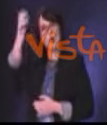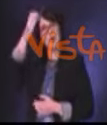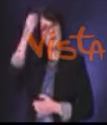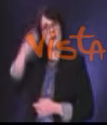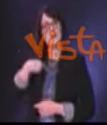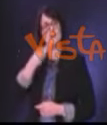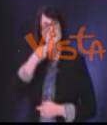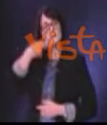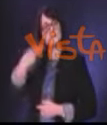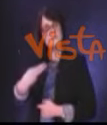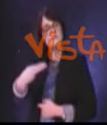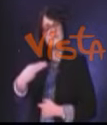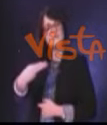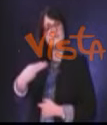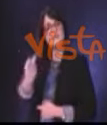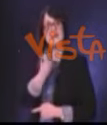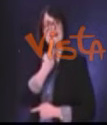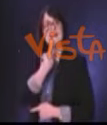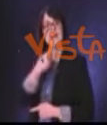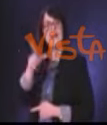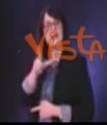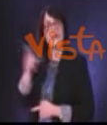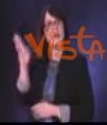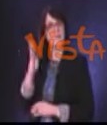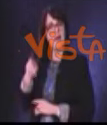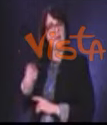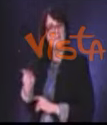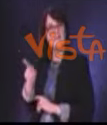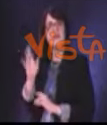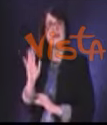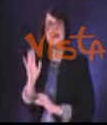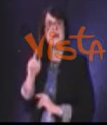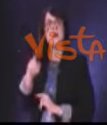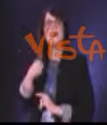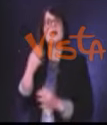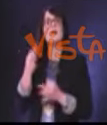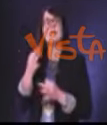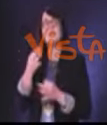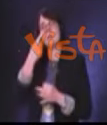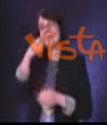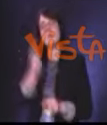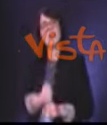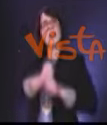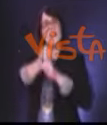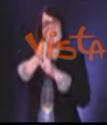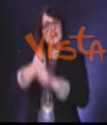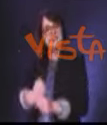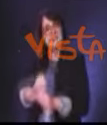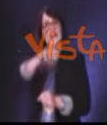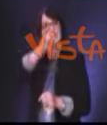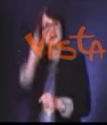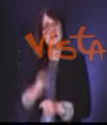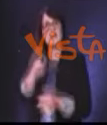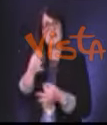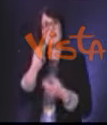nominato, individuato il maestro Lino Banfi e andrà a rappresentare l'Italia nella